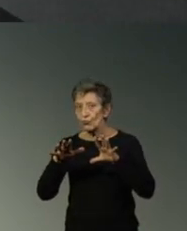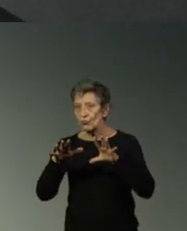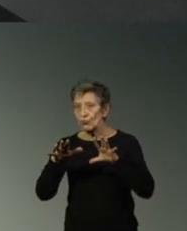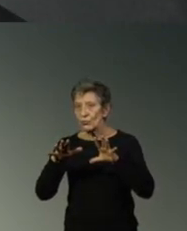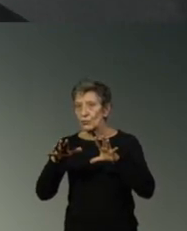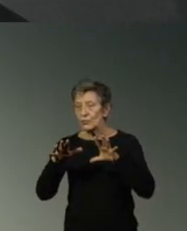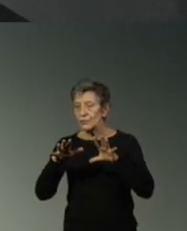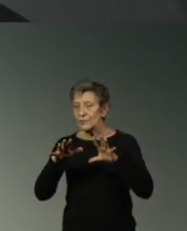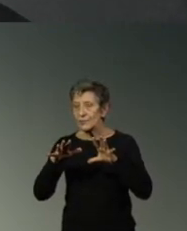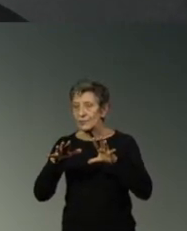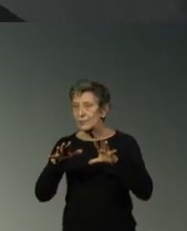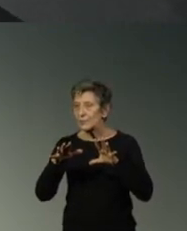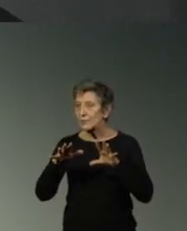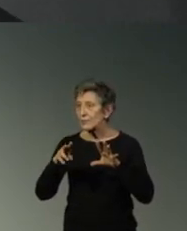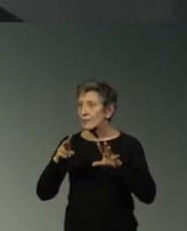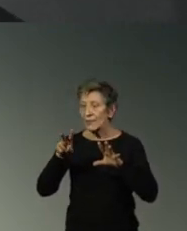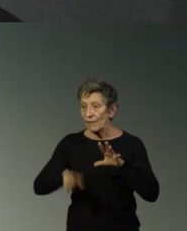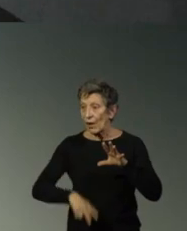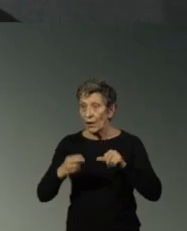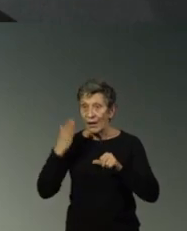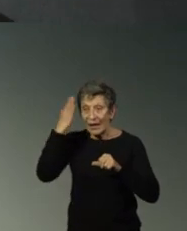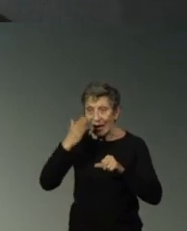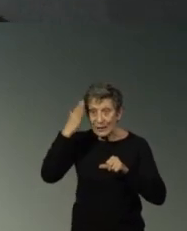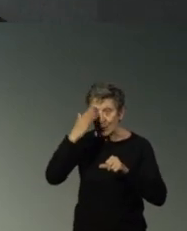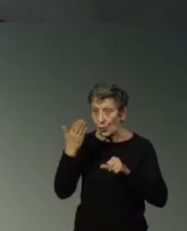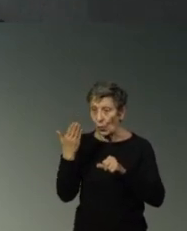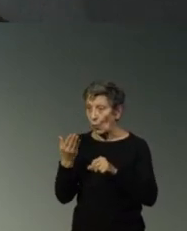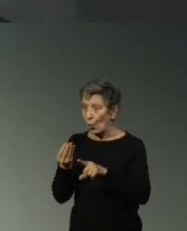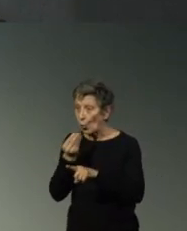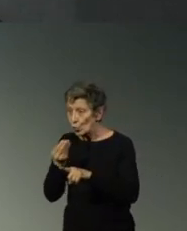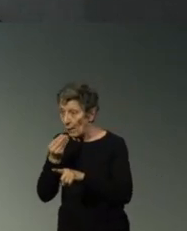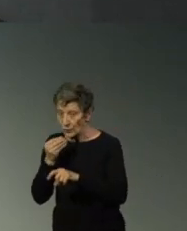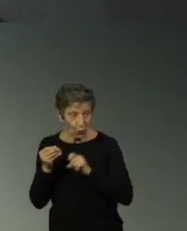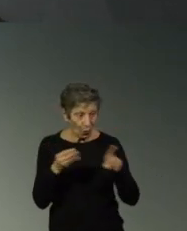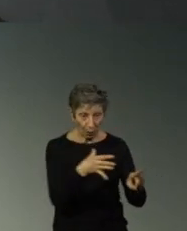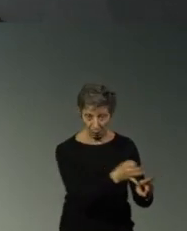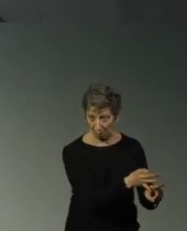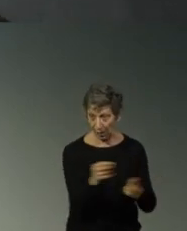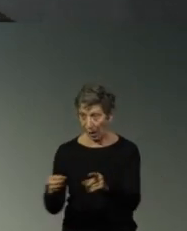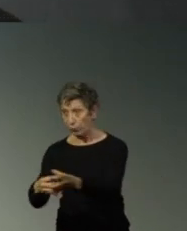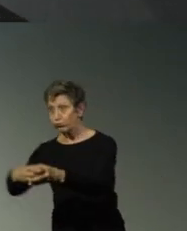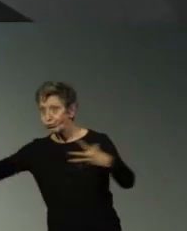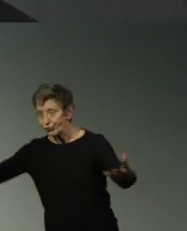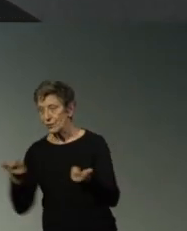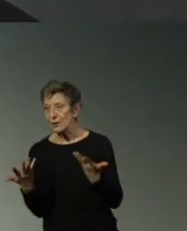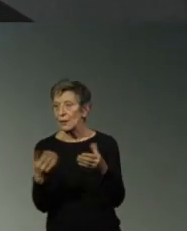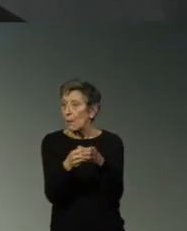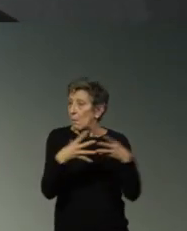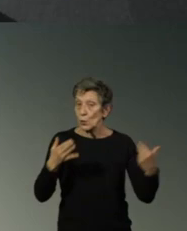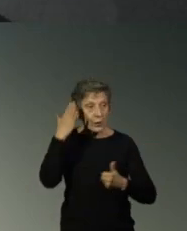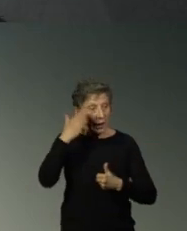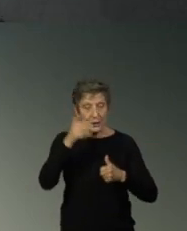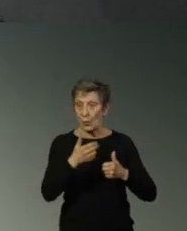quelques pourcentages infimes des animaux qui sont tués dans d'autres conditions pour la consommation. Une grande partie des animaux tués à la chasse ne sont pas